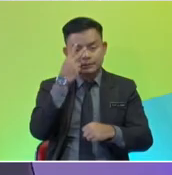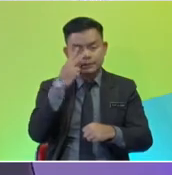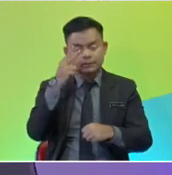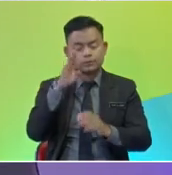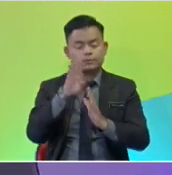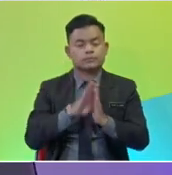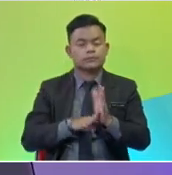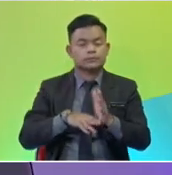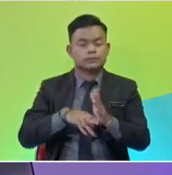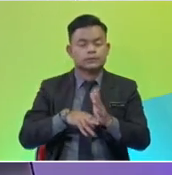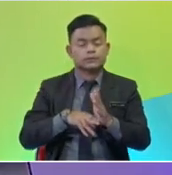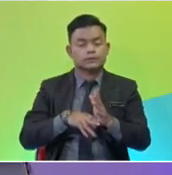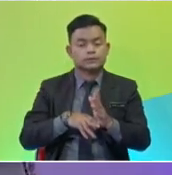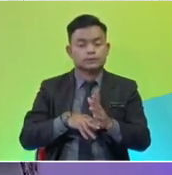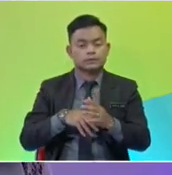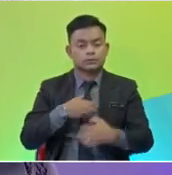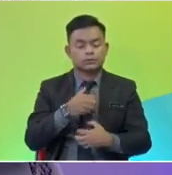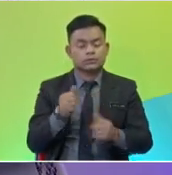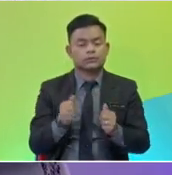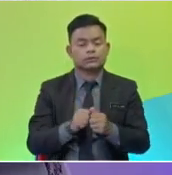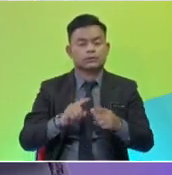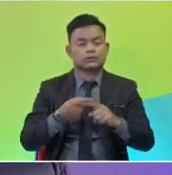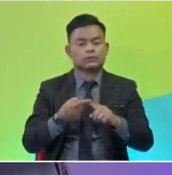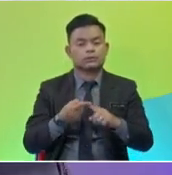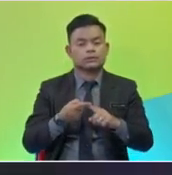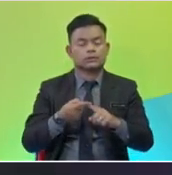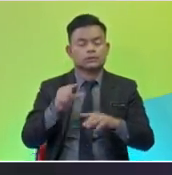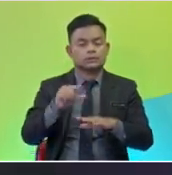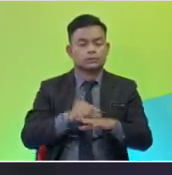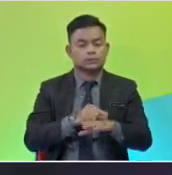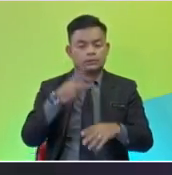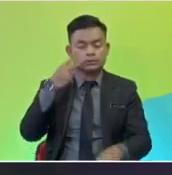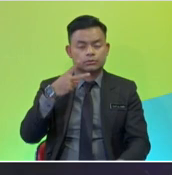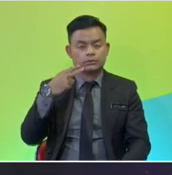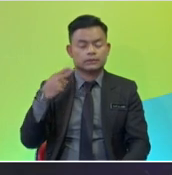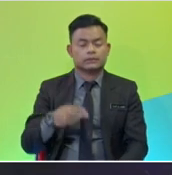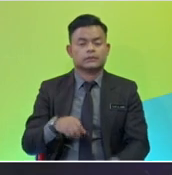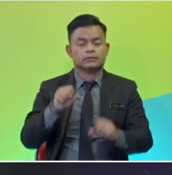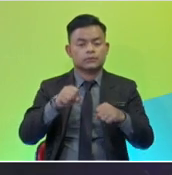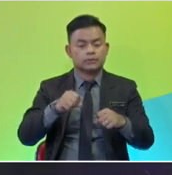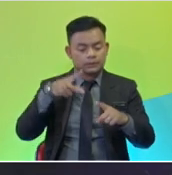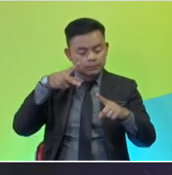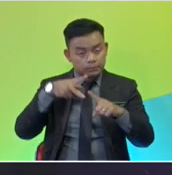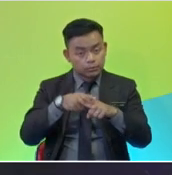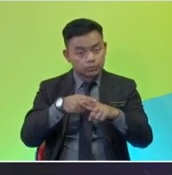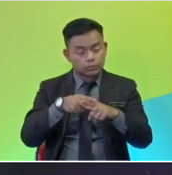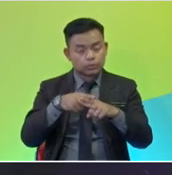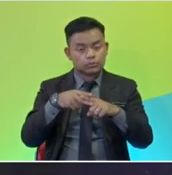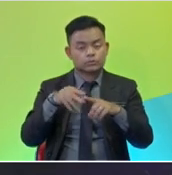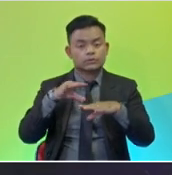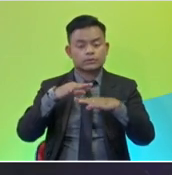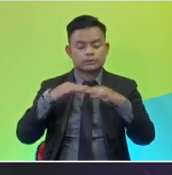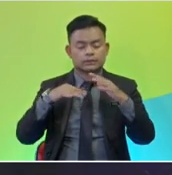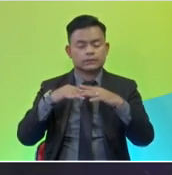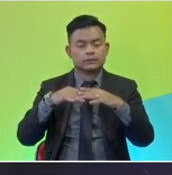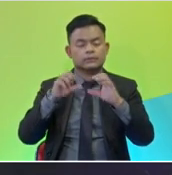menggunakan gunting bahaya Cikgu dia boleh bergurau pula boleh terpotong jari dan kita boleh jari kita